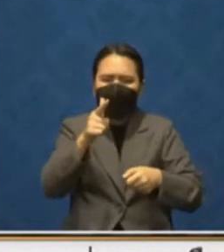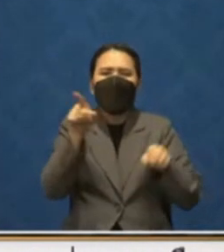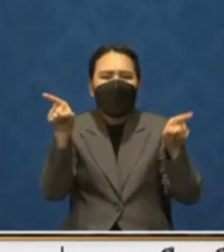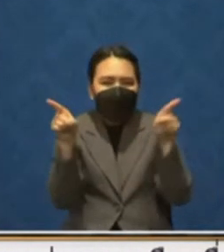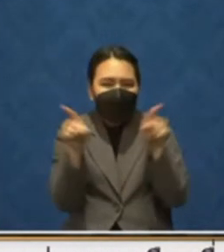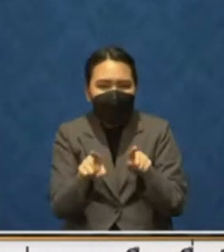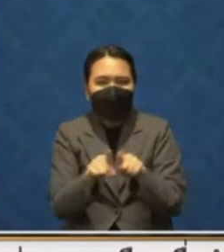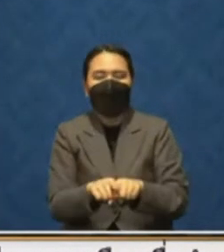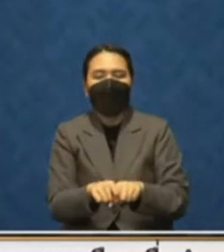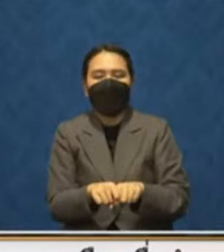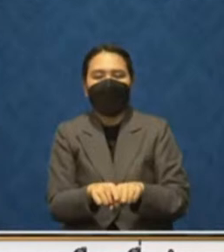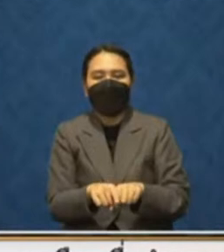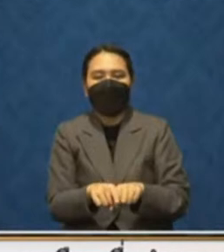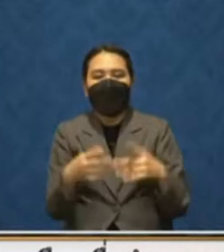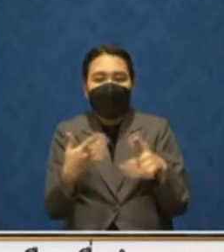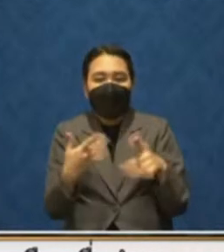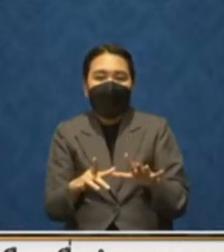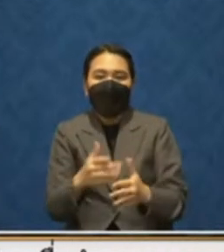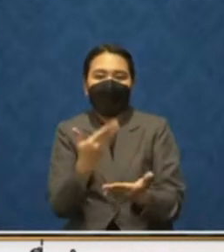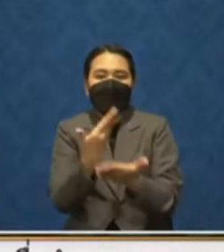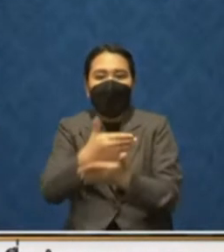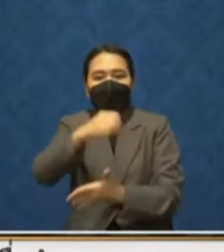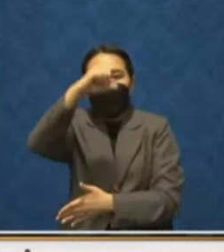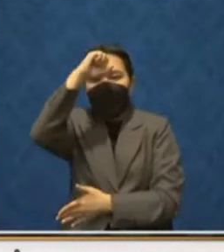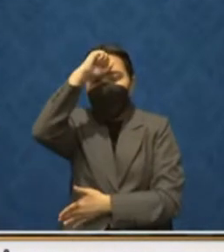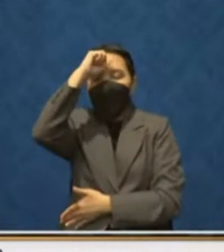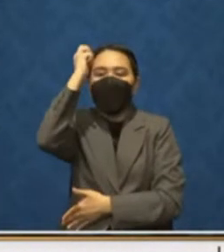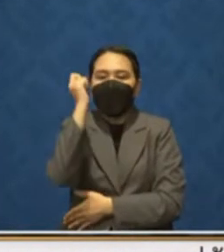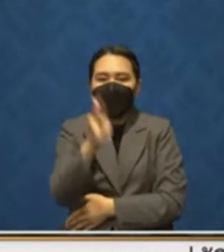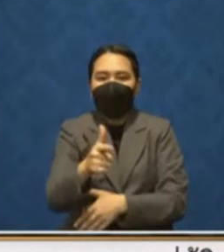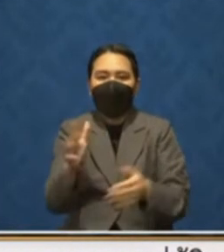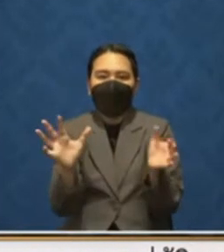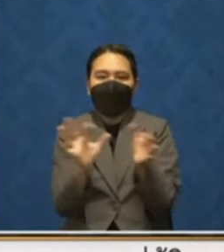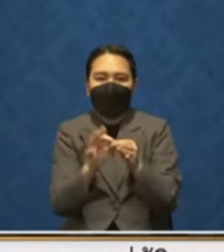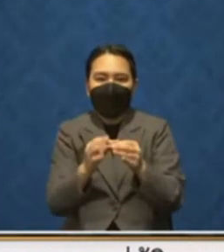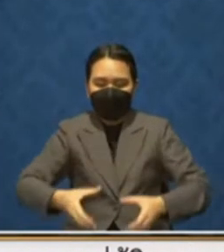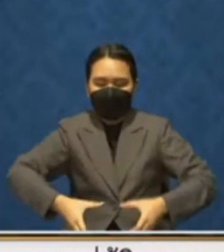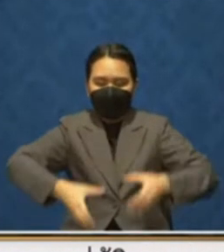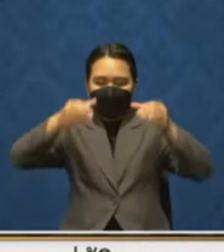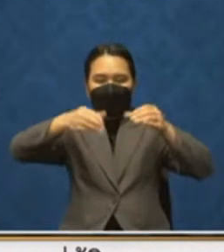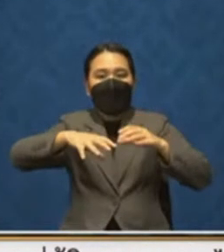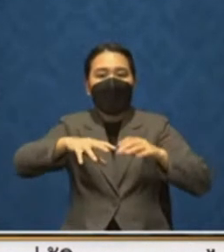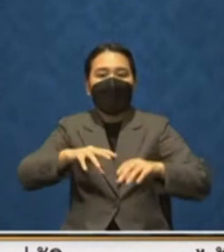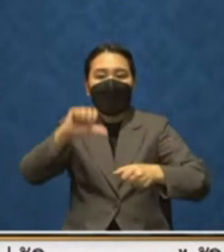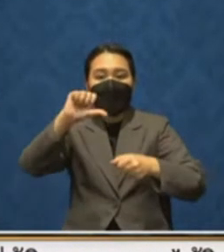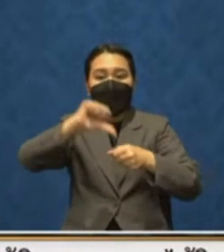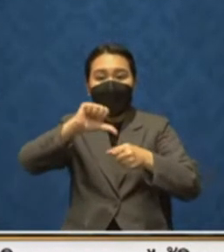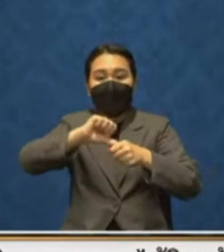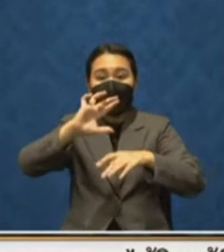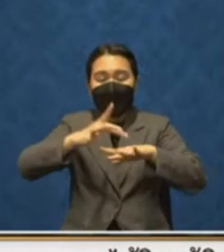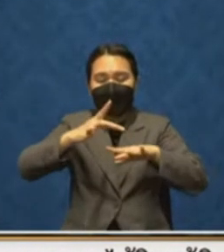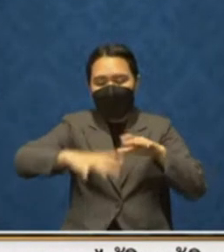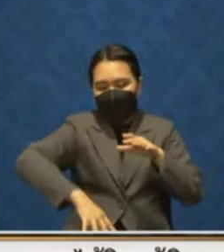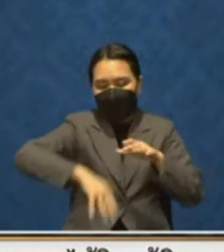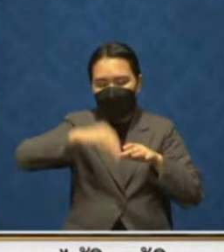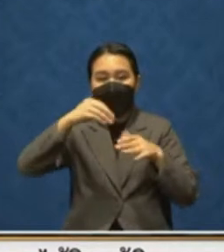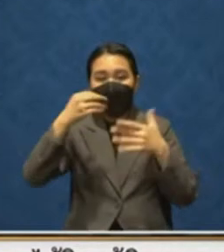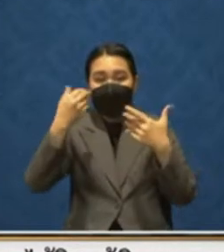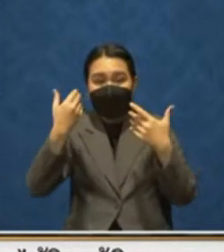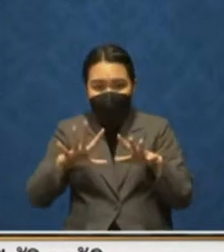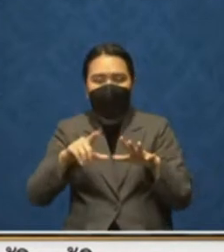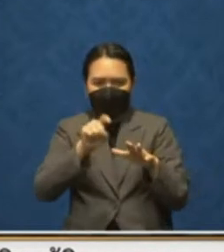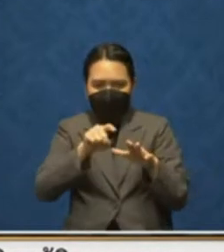สุดท้ายก็เสียค่าโง่แท่นขุดเจาะก๊าซธรรมชาติมันจึงเป็นที่มาครับว่าทำไมค่าไฟจึงแพ้